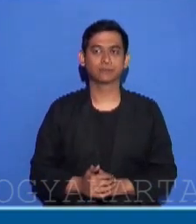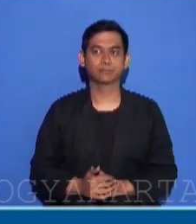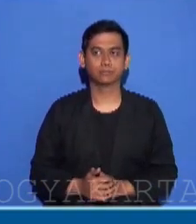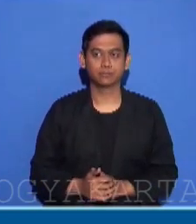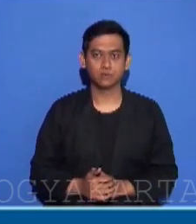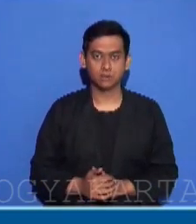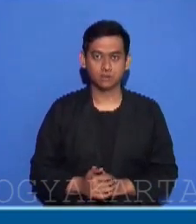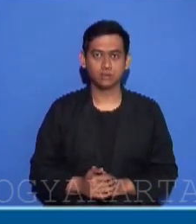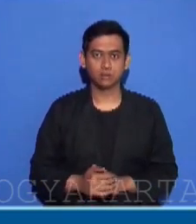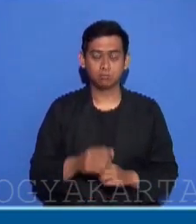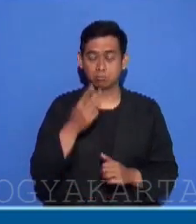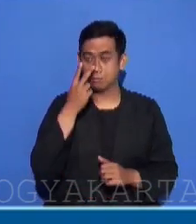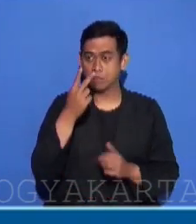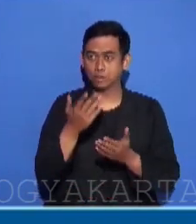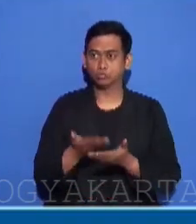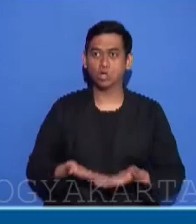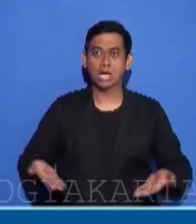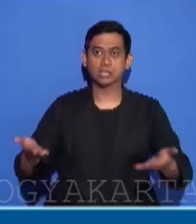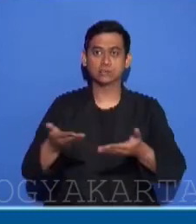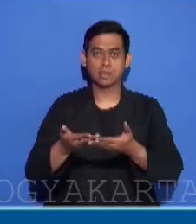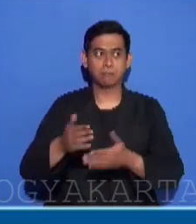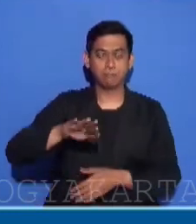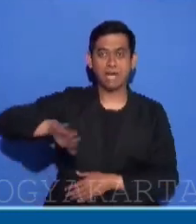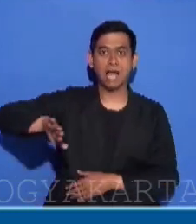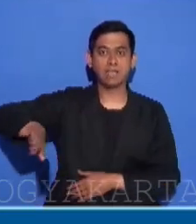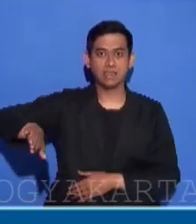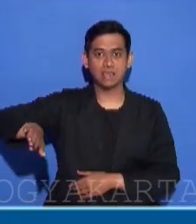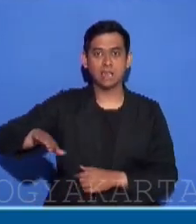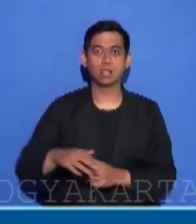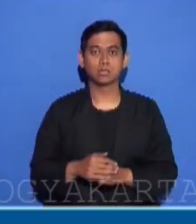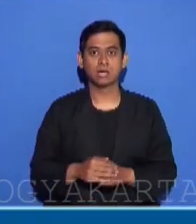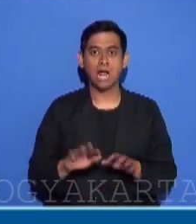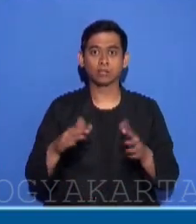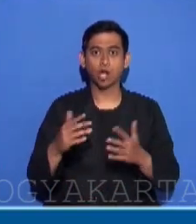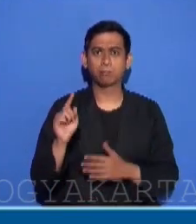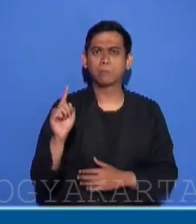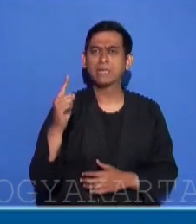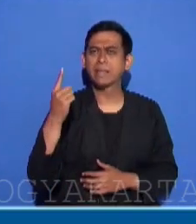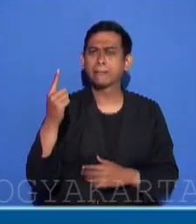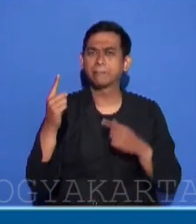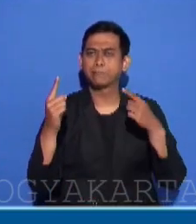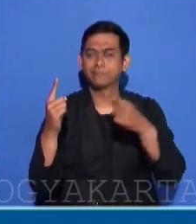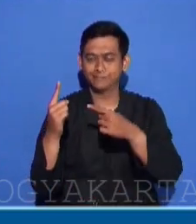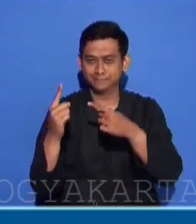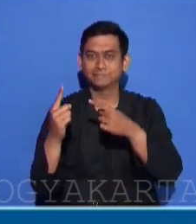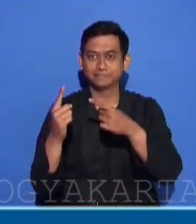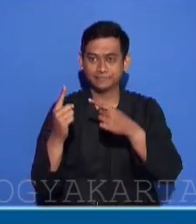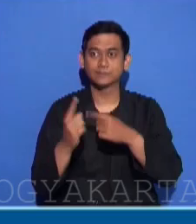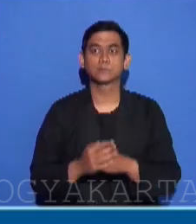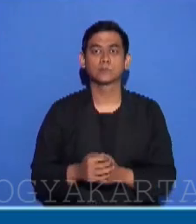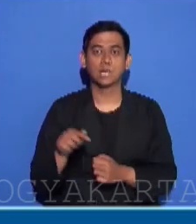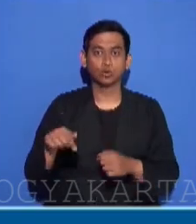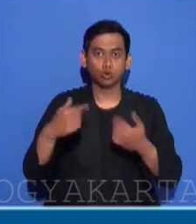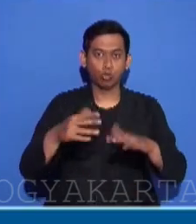pondasi sisih kilen ingkang wonten sisih ler Lan Kidul Sis struktur Mih situsjid